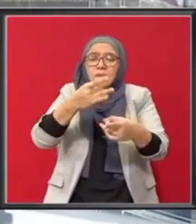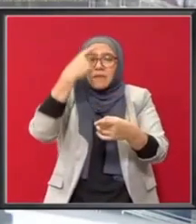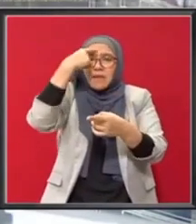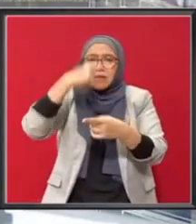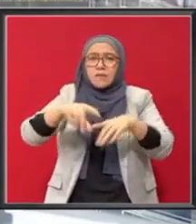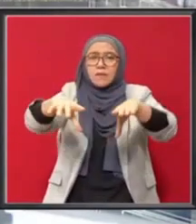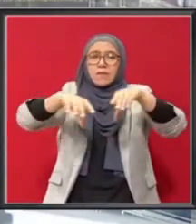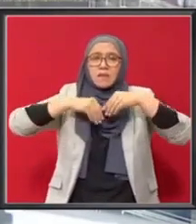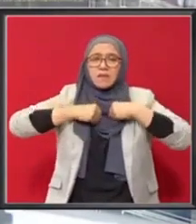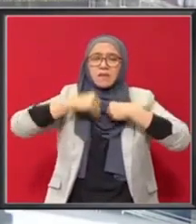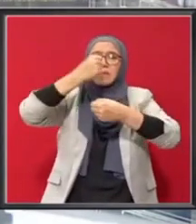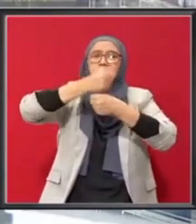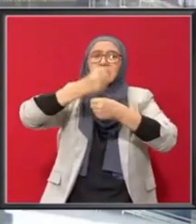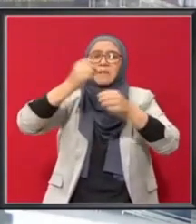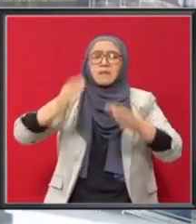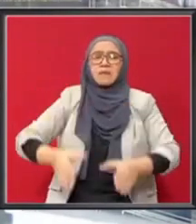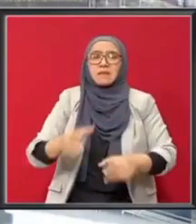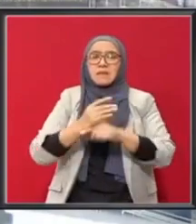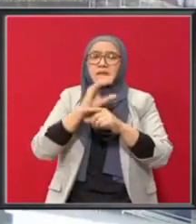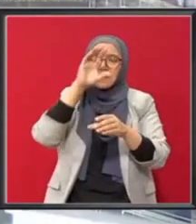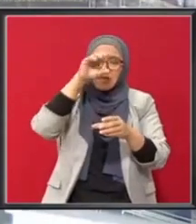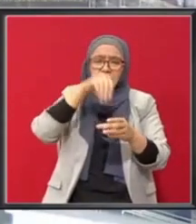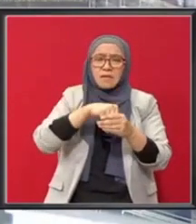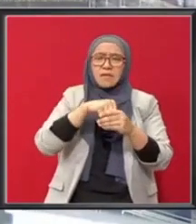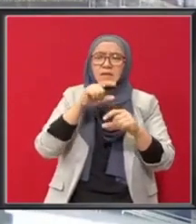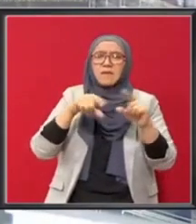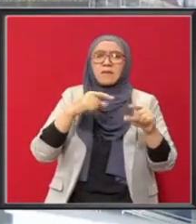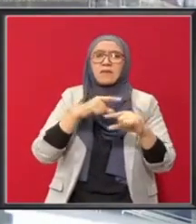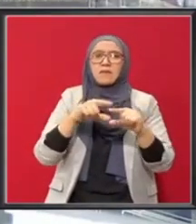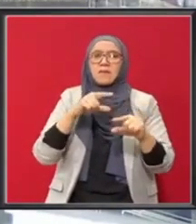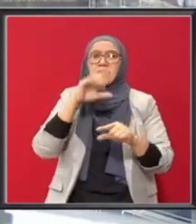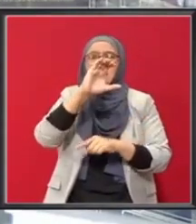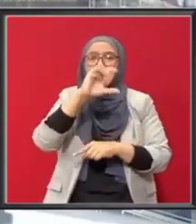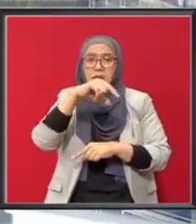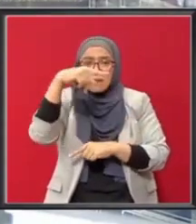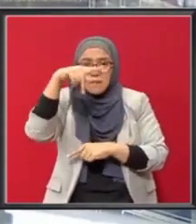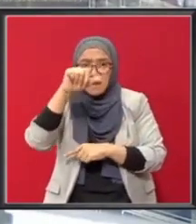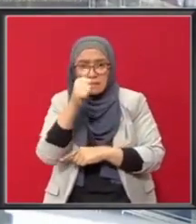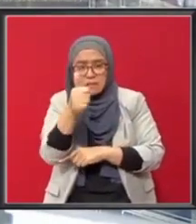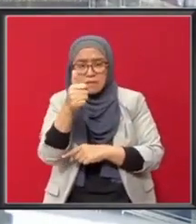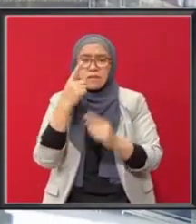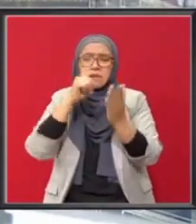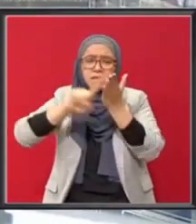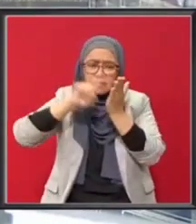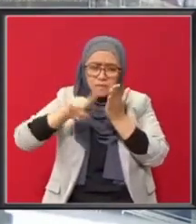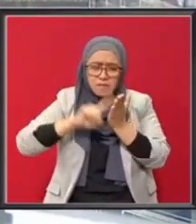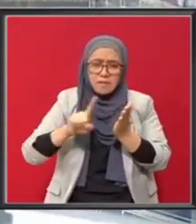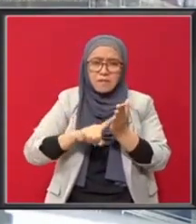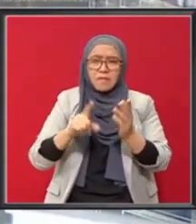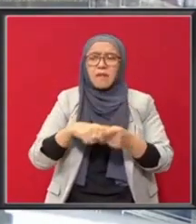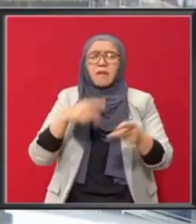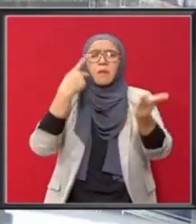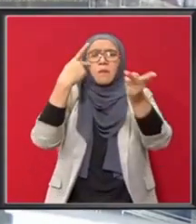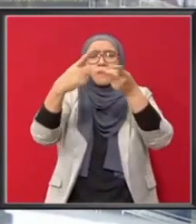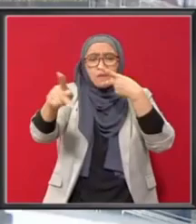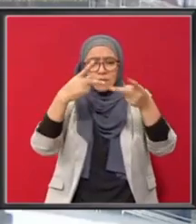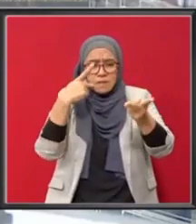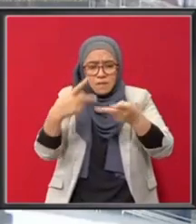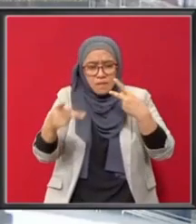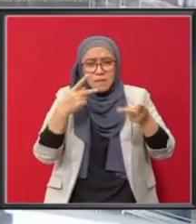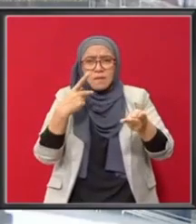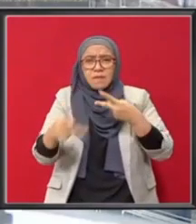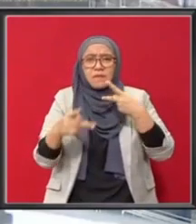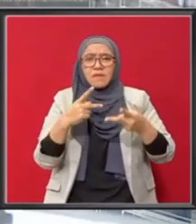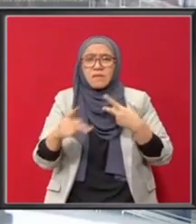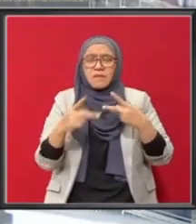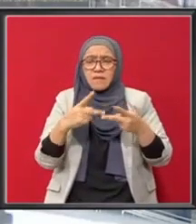kan calon-calon dalam kategori ini termasuk cgp yang Michael Adapun kita melihat juga ketidak sepadanan antara bidang